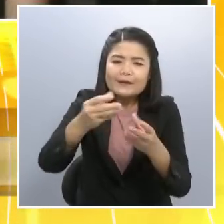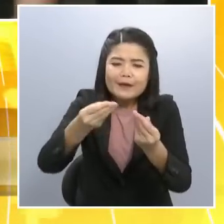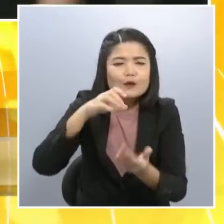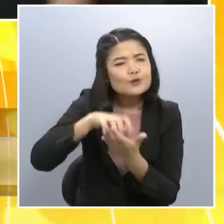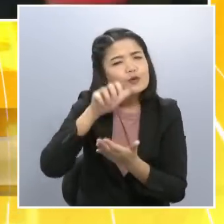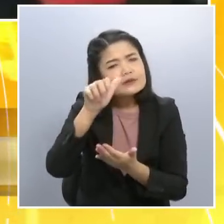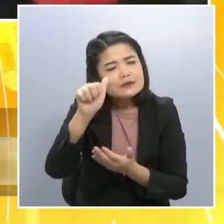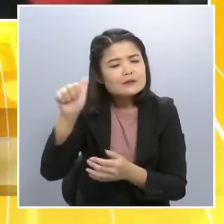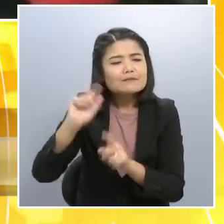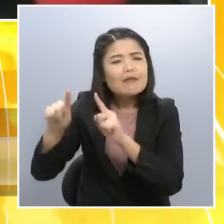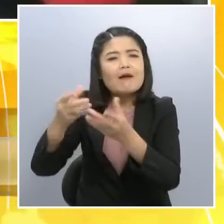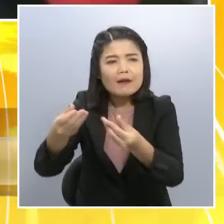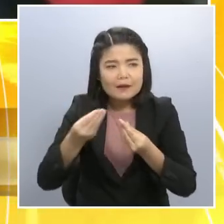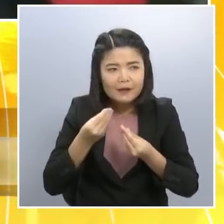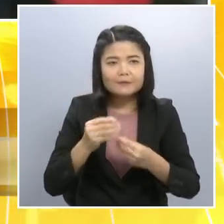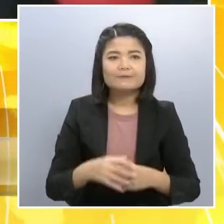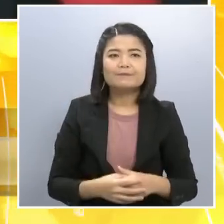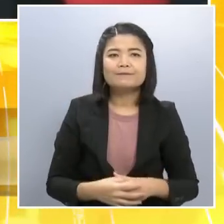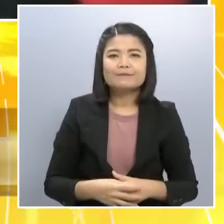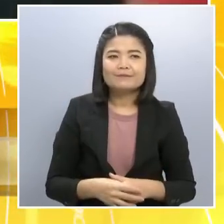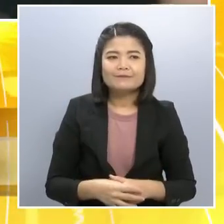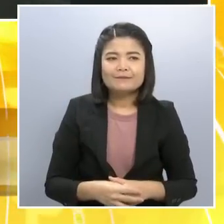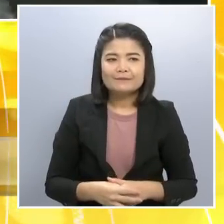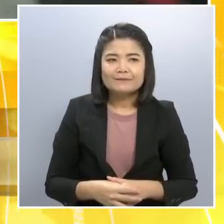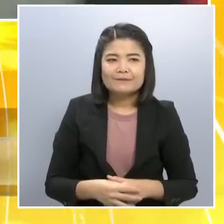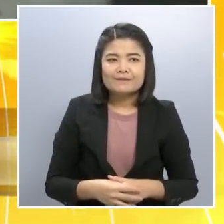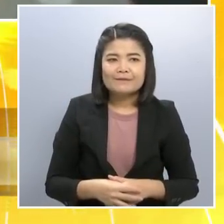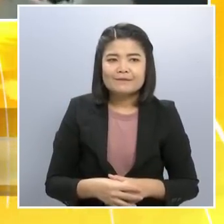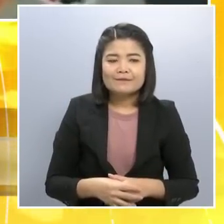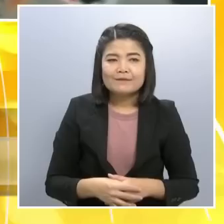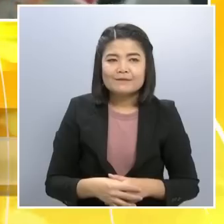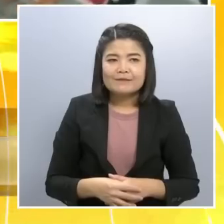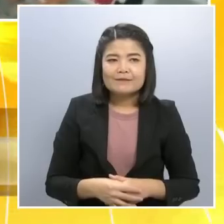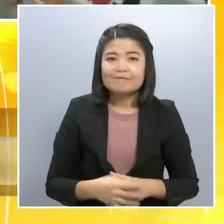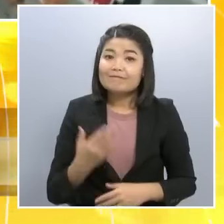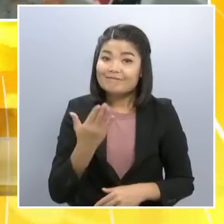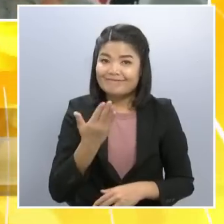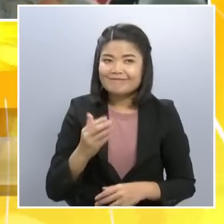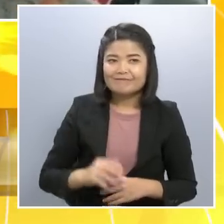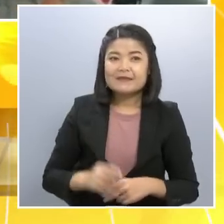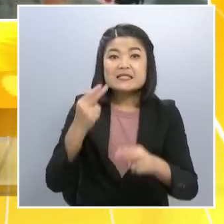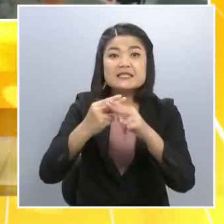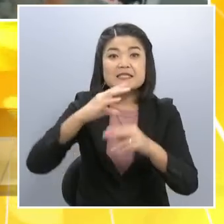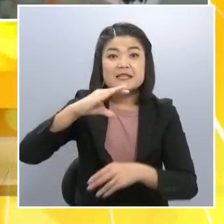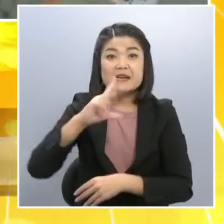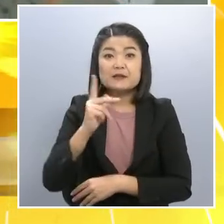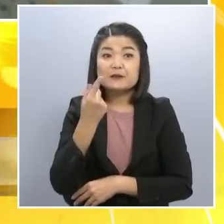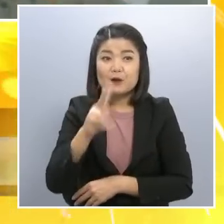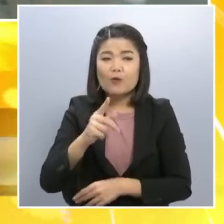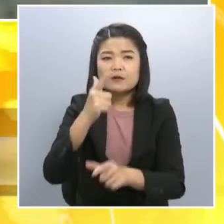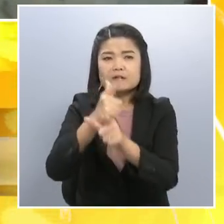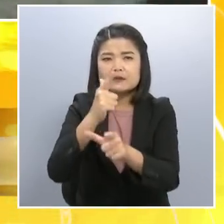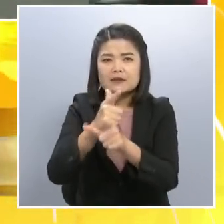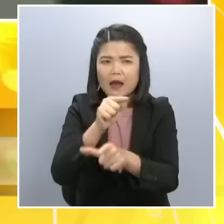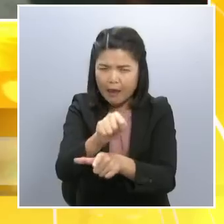บ พี่โชคครับได้น้ำไหมนี่นะเออเนี่ยโชคเนี่ยเล่นเกิดวัดคำเนี่